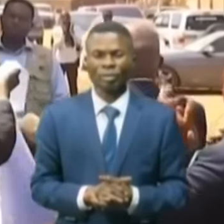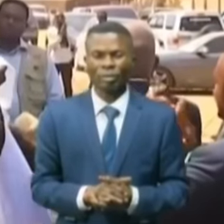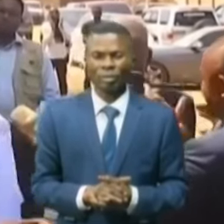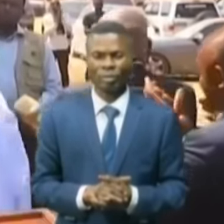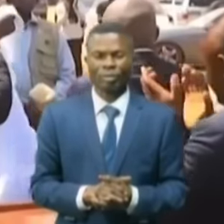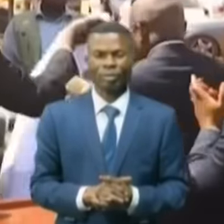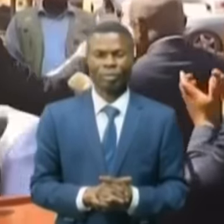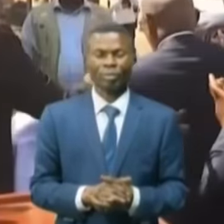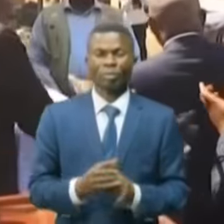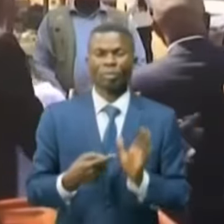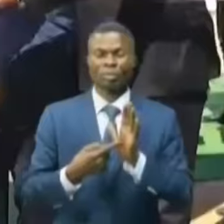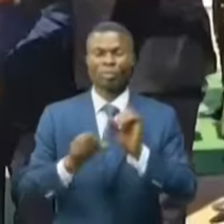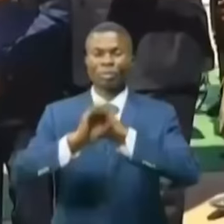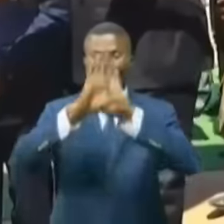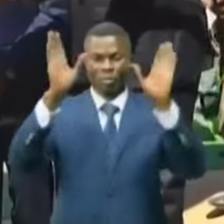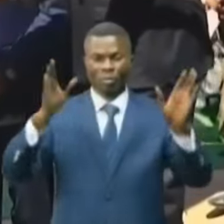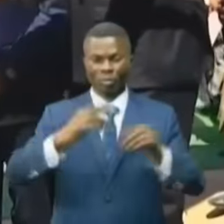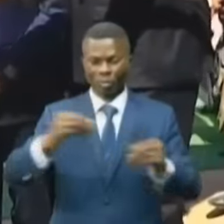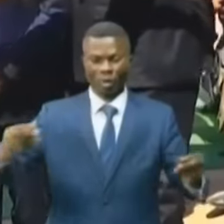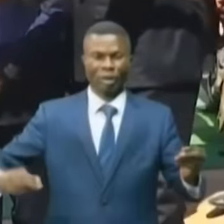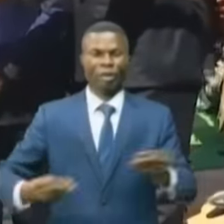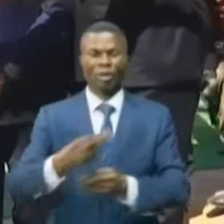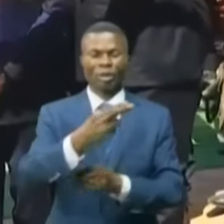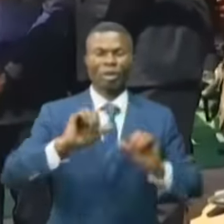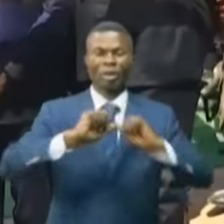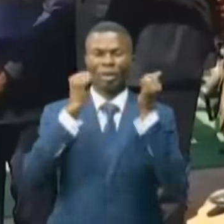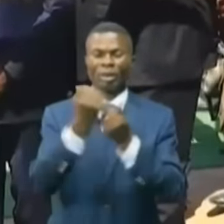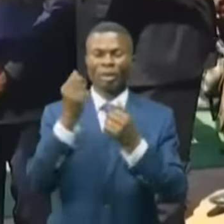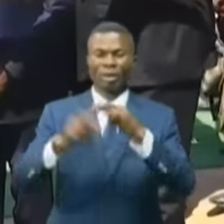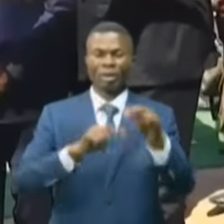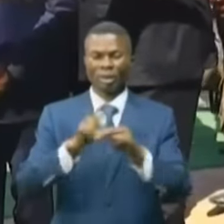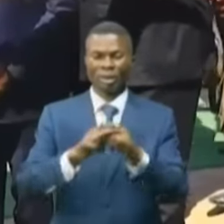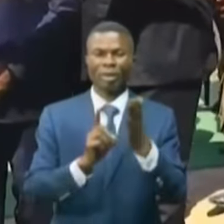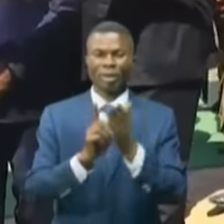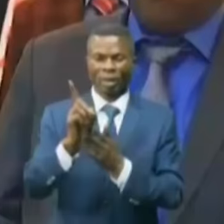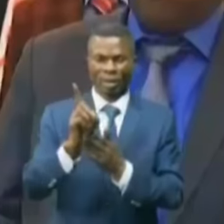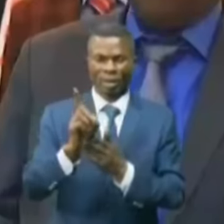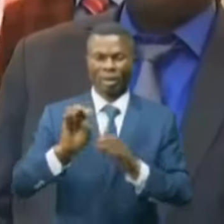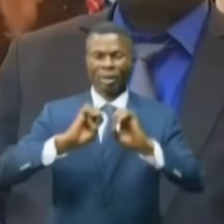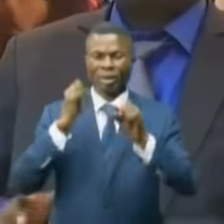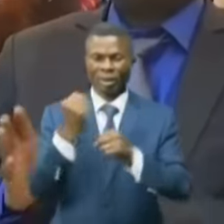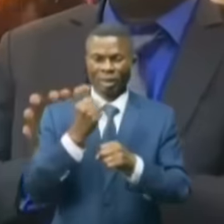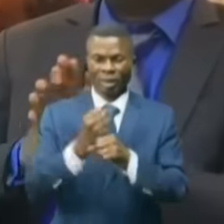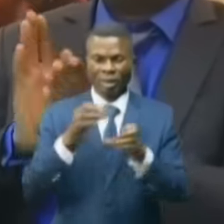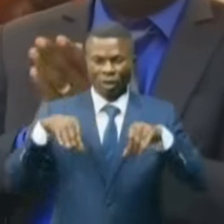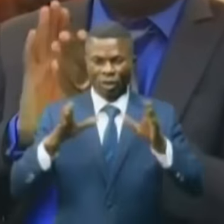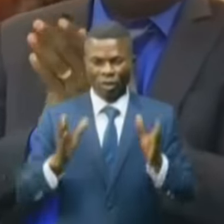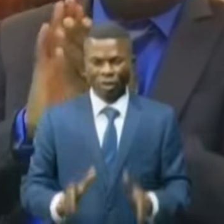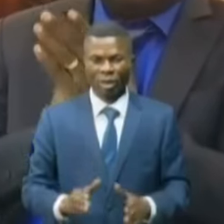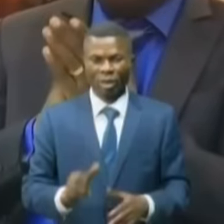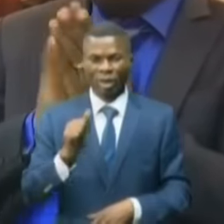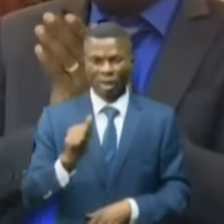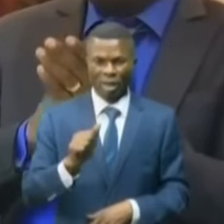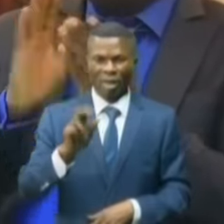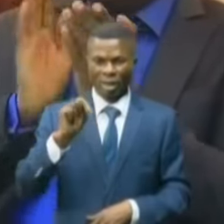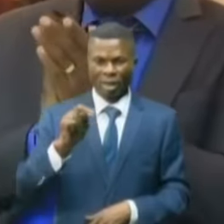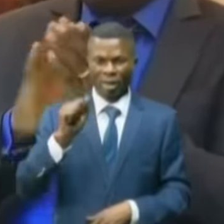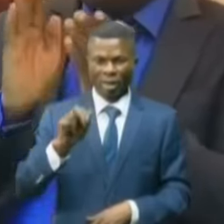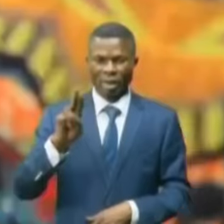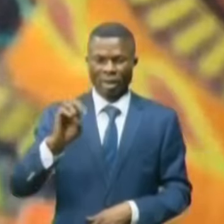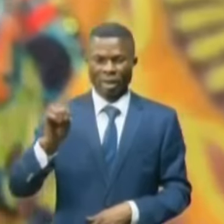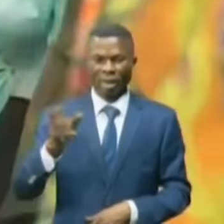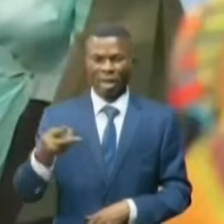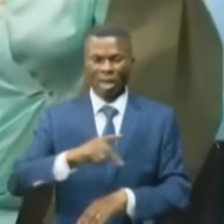Plaques dévoilées, rubans coupés, l'Agence nationale de développement de l'entrepreneuriat congolais à Nalec, province du